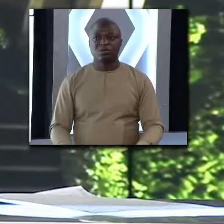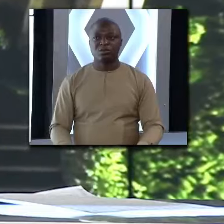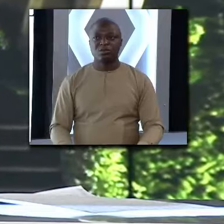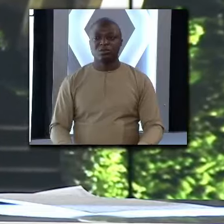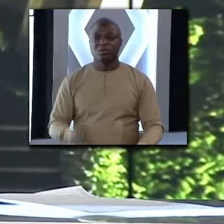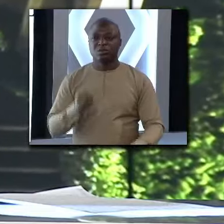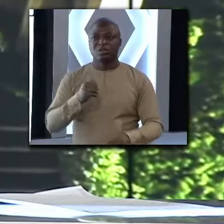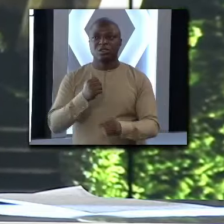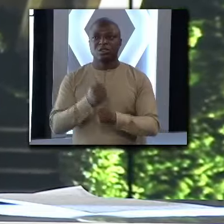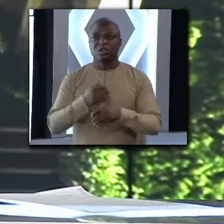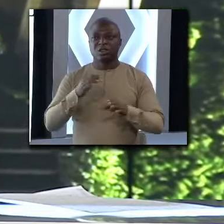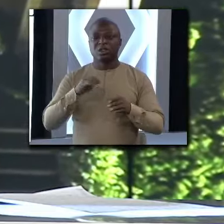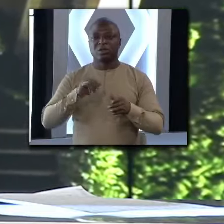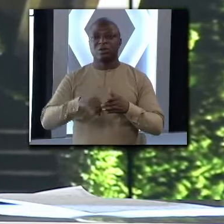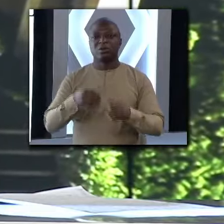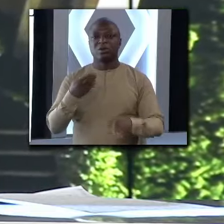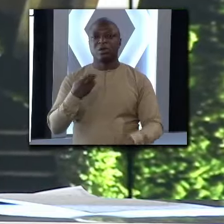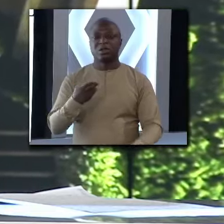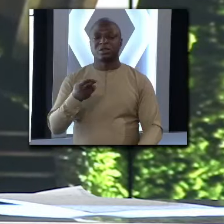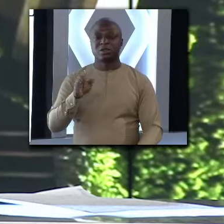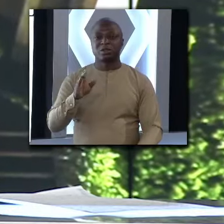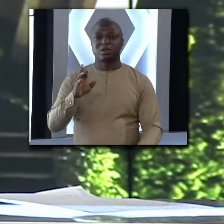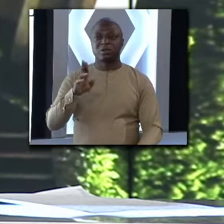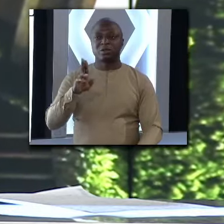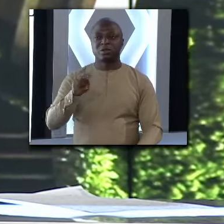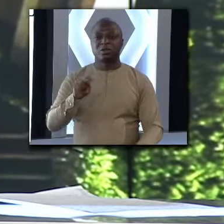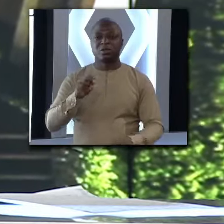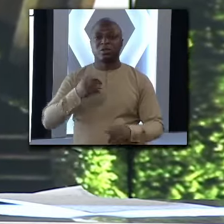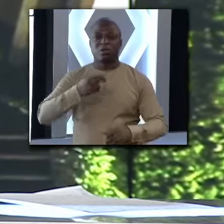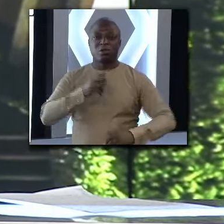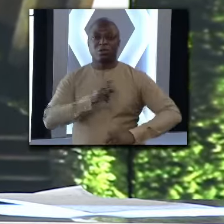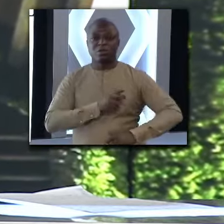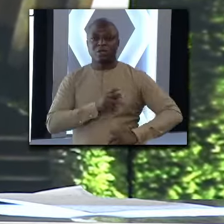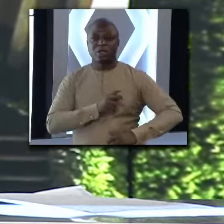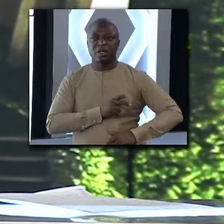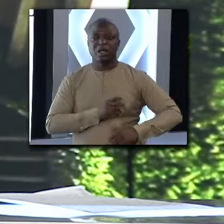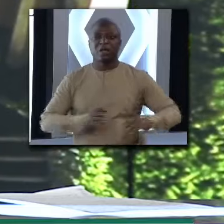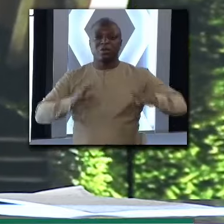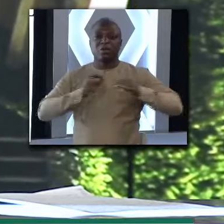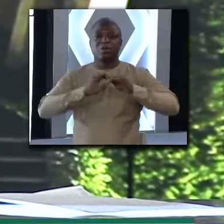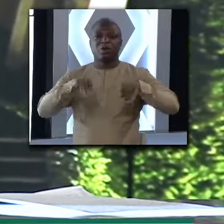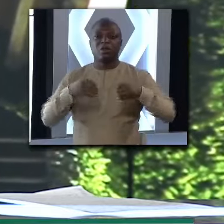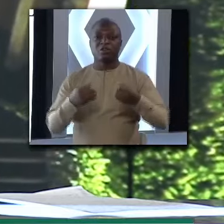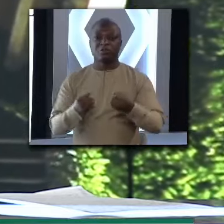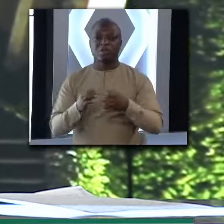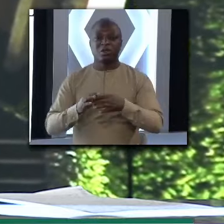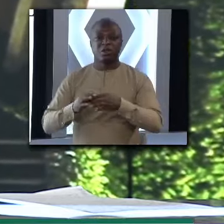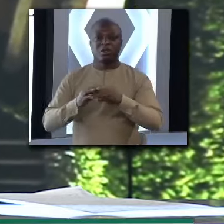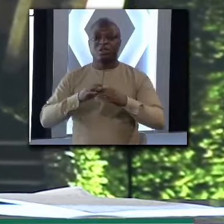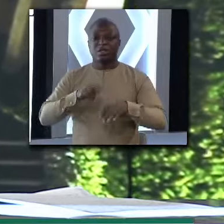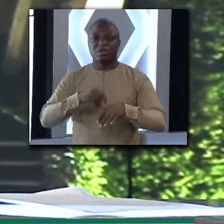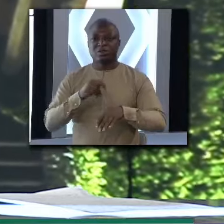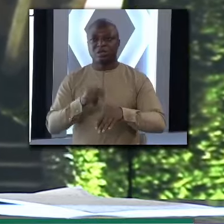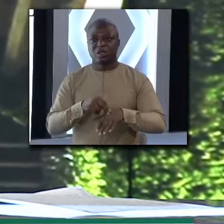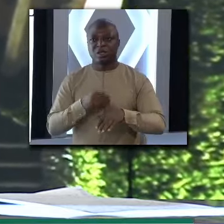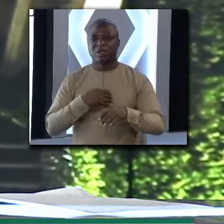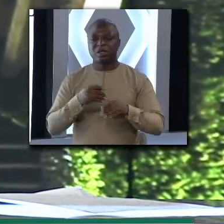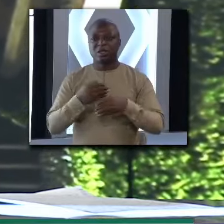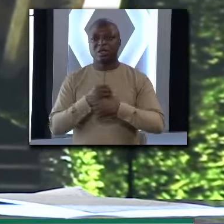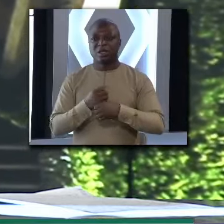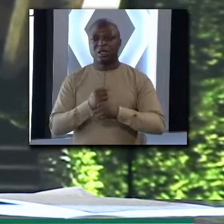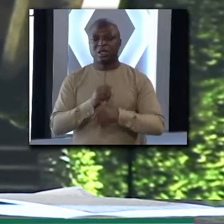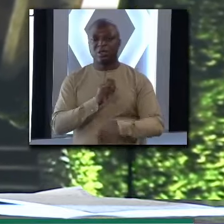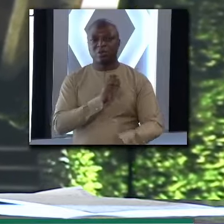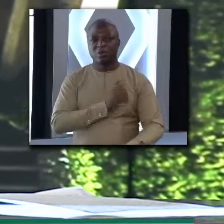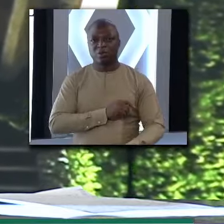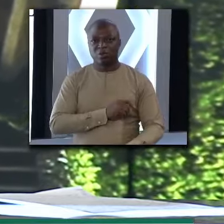Disons déjà que le HCRUN, Haut Commissariat à la Réconciliation et Renforcement de l'Unité Nationale, a été mis en place au